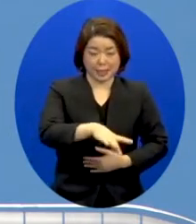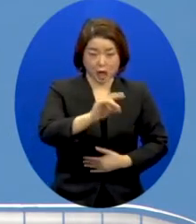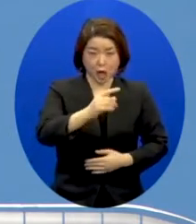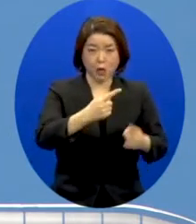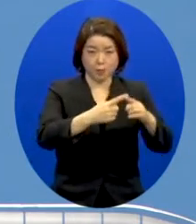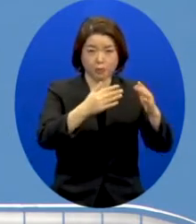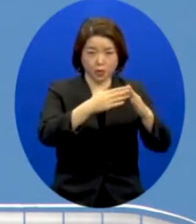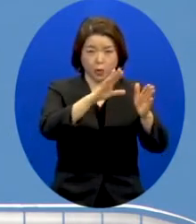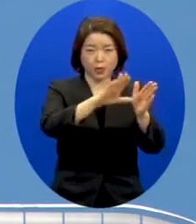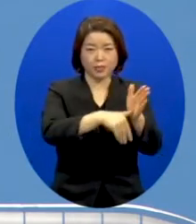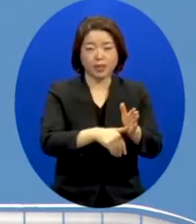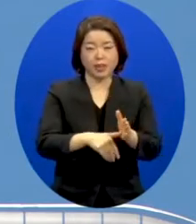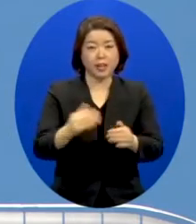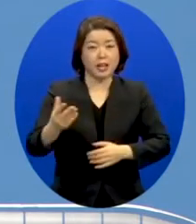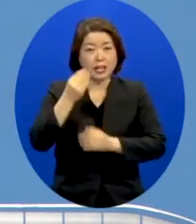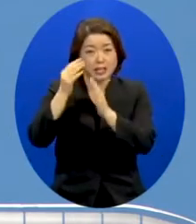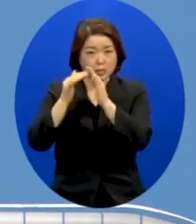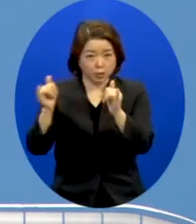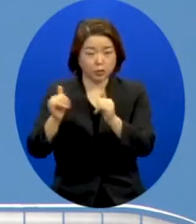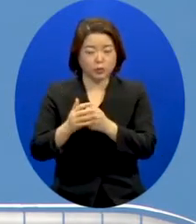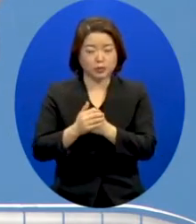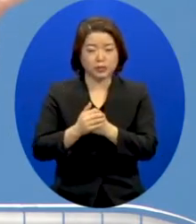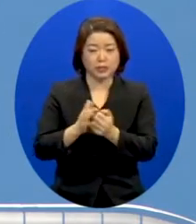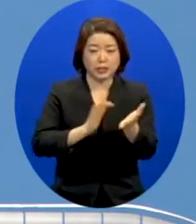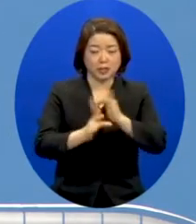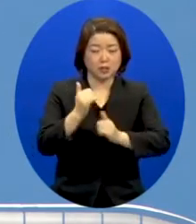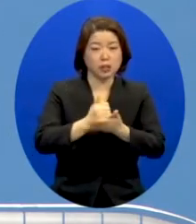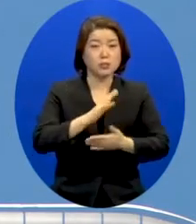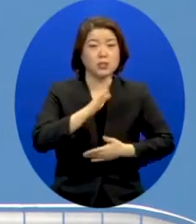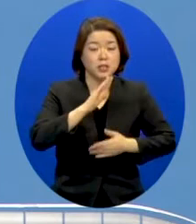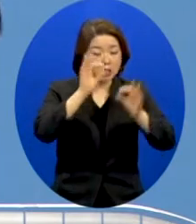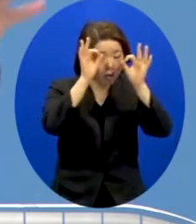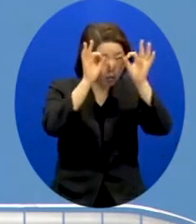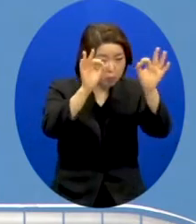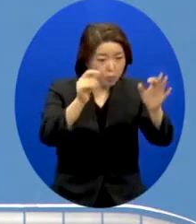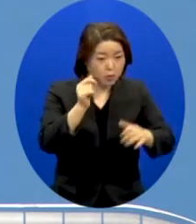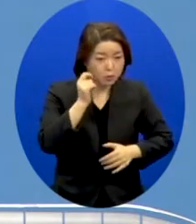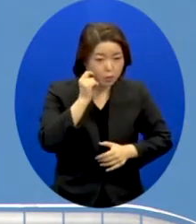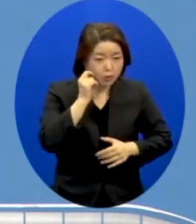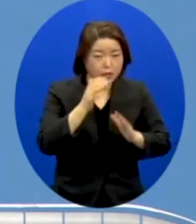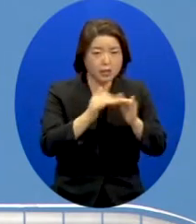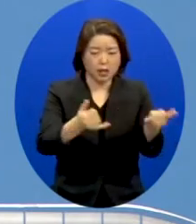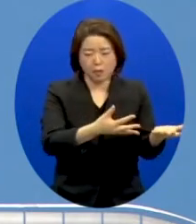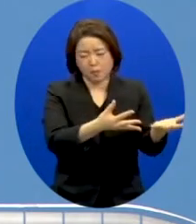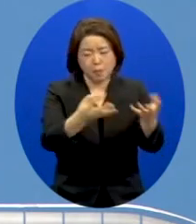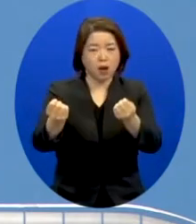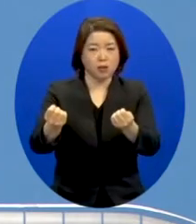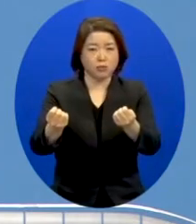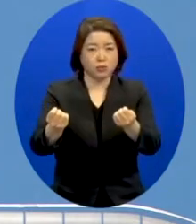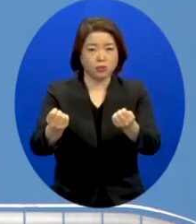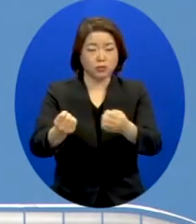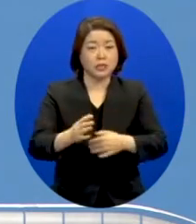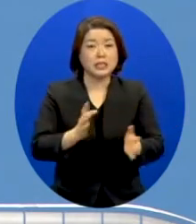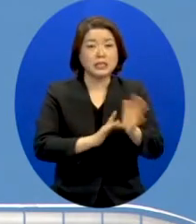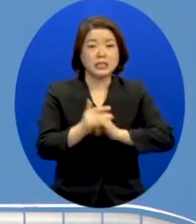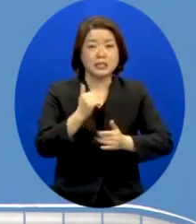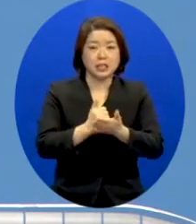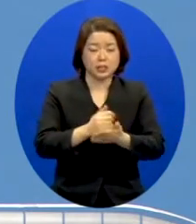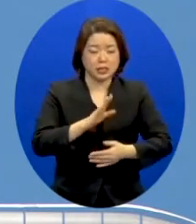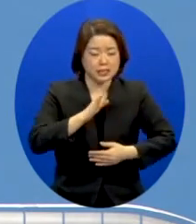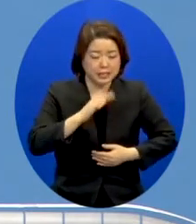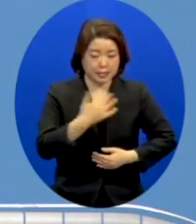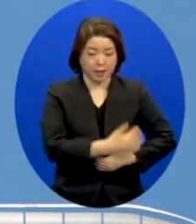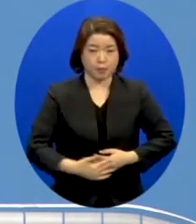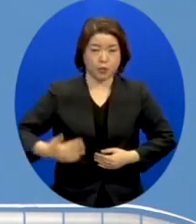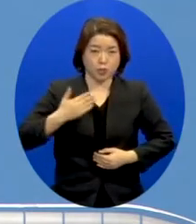성도들은 예수님을 실제로 보지 못한 사람들이다 였어요 예수님을 실제로 육신의